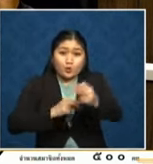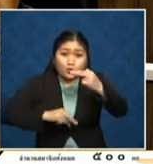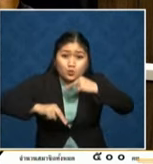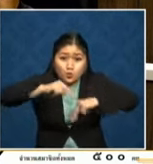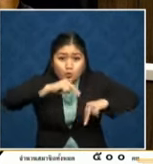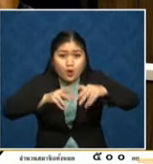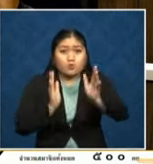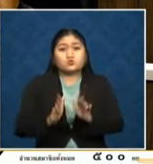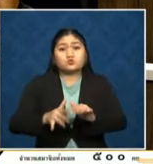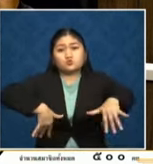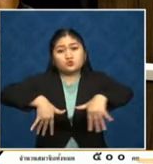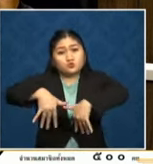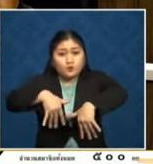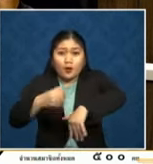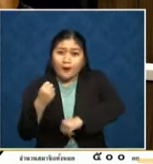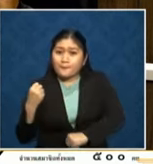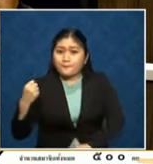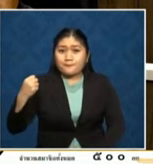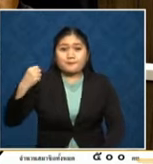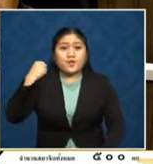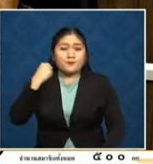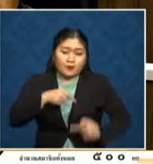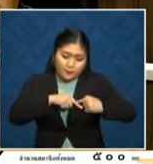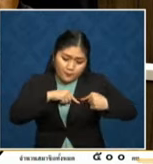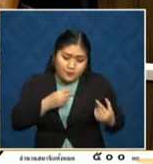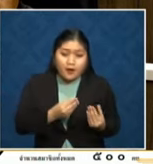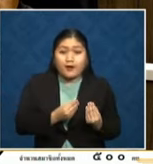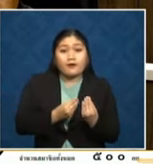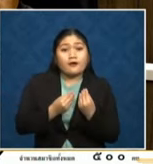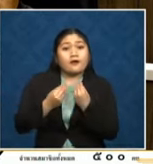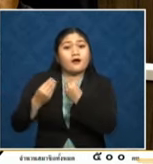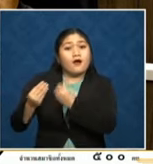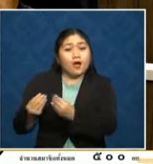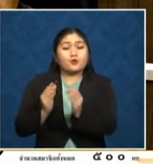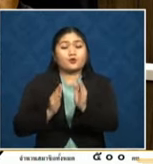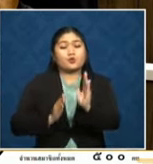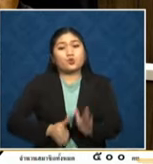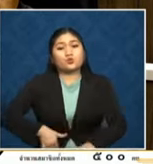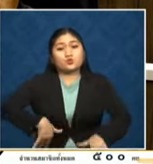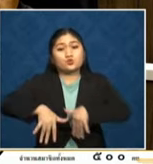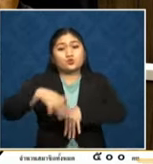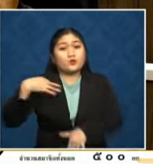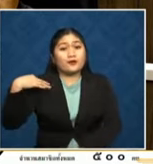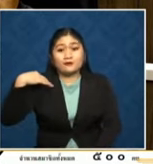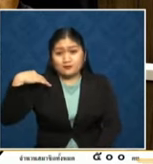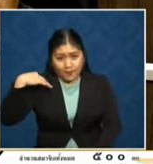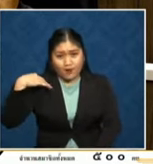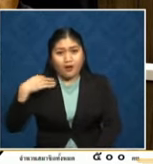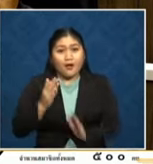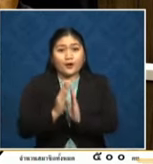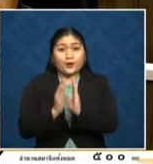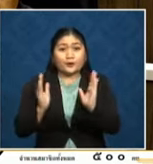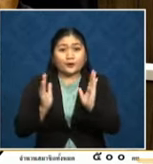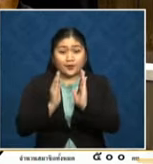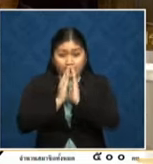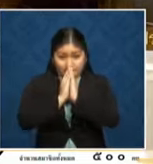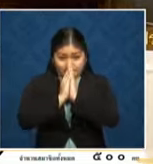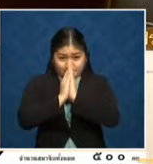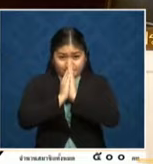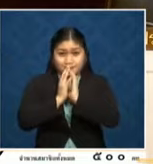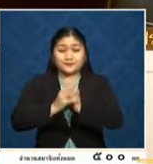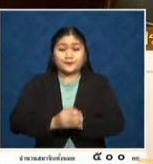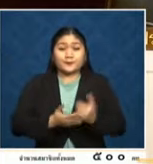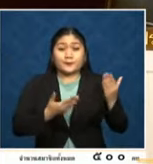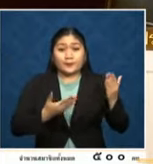อย่างเข้มแข็งนะคะเพื่อเป็นกำลังใจกับพี่น้องอาสาสมัครค่ะกราบขอบพระคุณค่ะท่านประธาน ขอบคุณครับขอเ